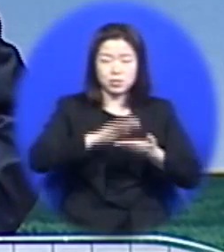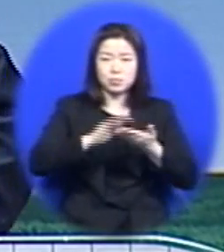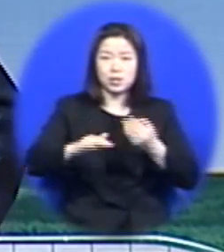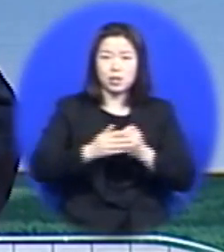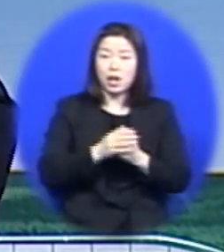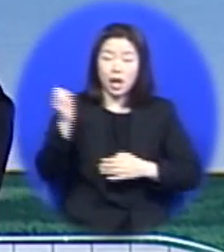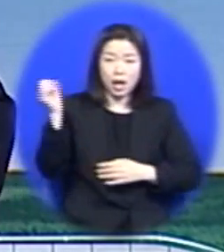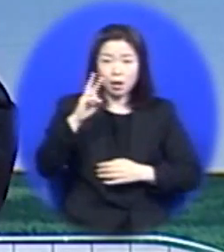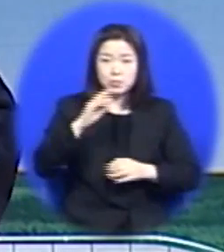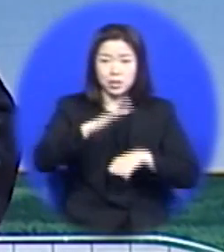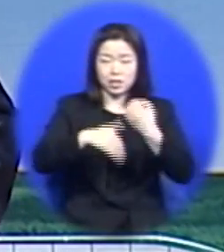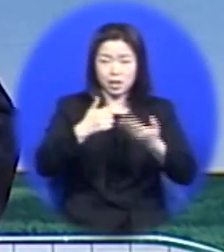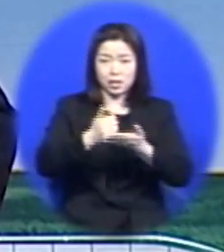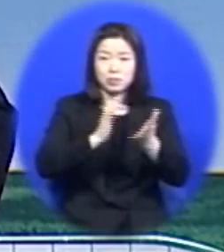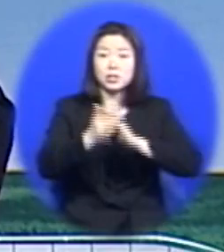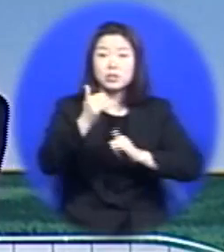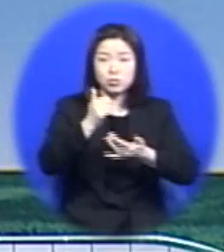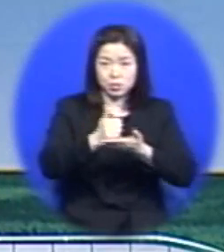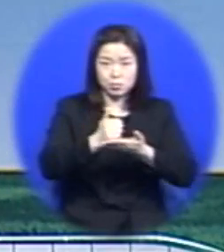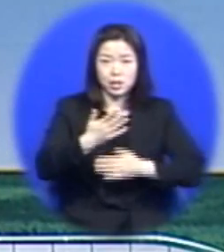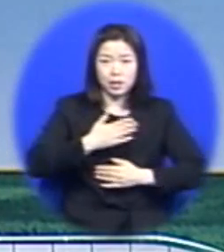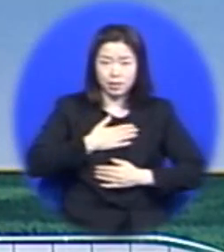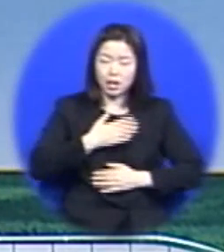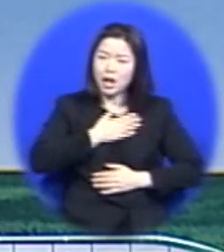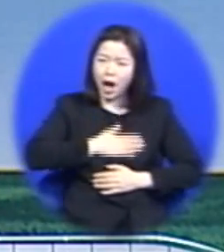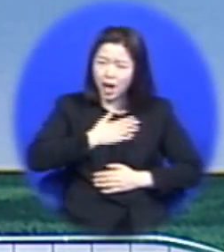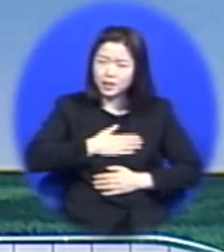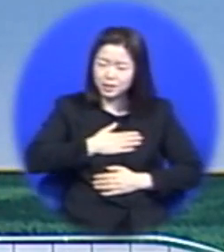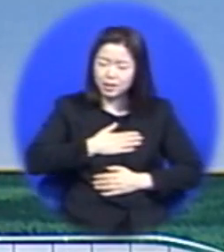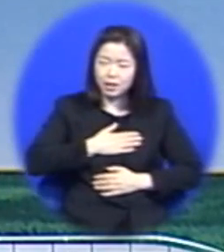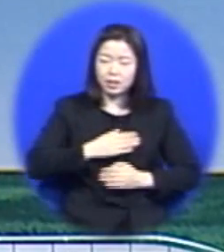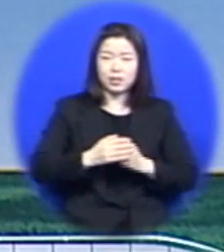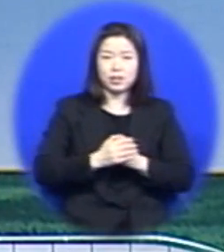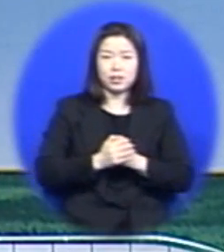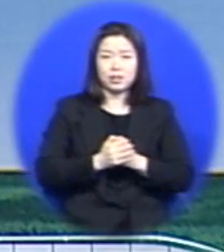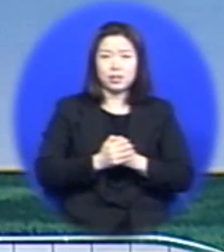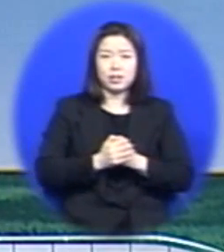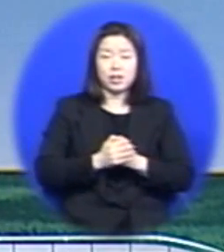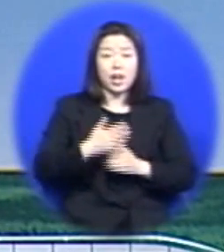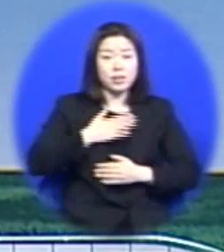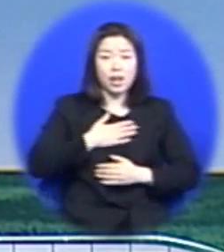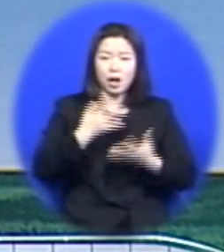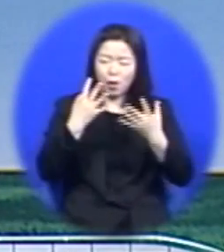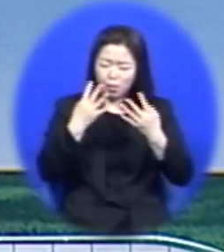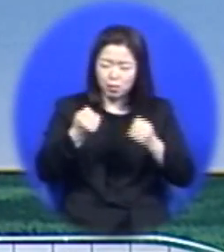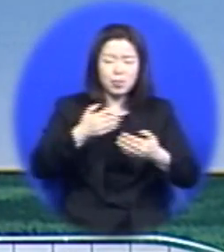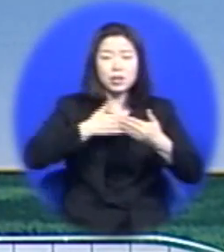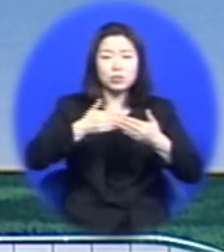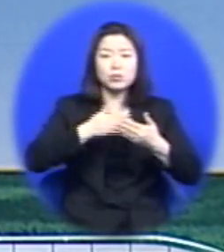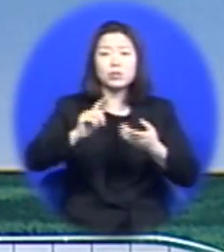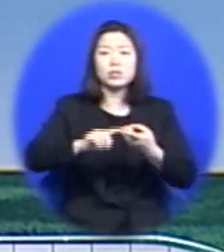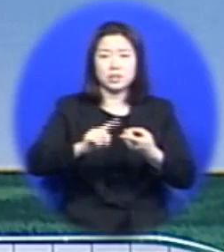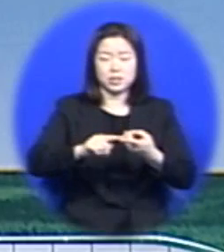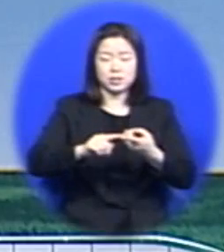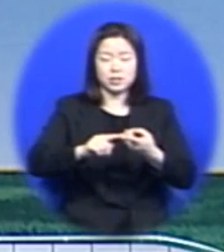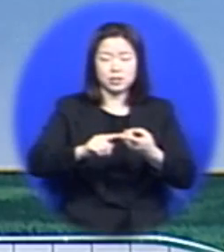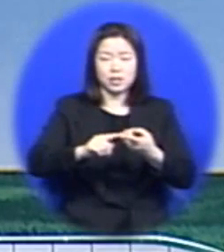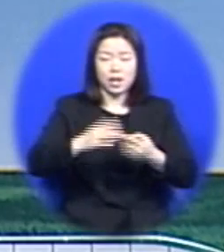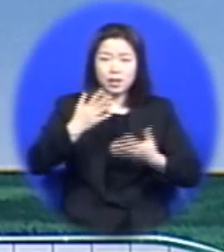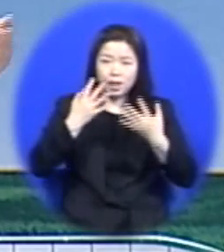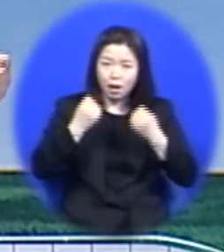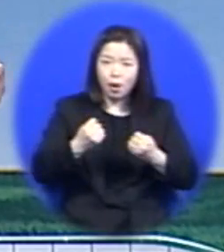갑자기 하나님은, 예수님은 나를 아신다. 내가 얼마나 두려웠는지,